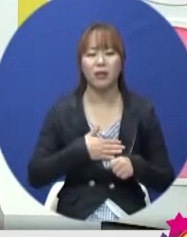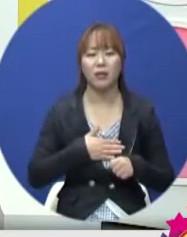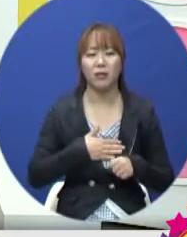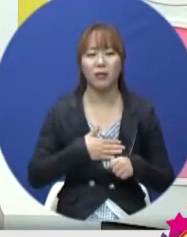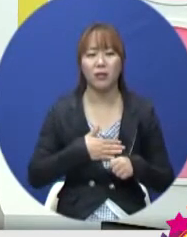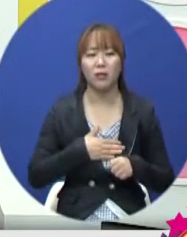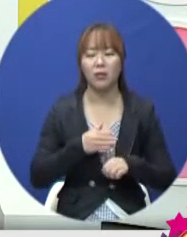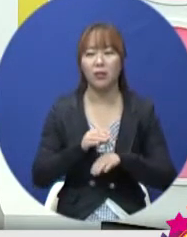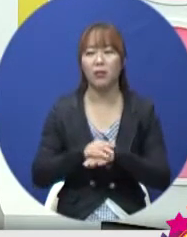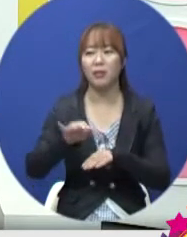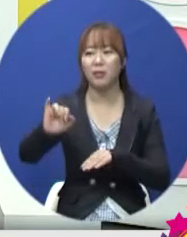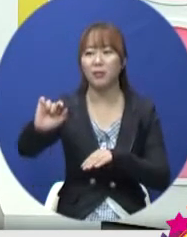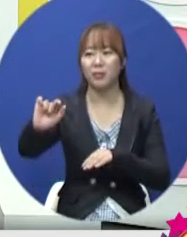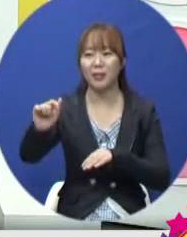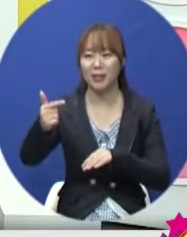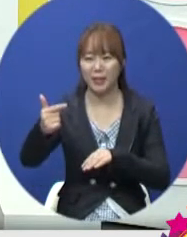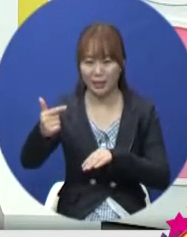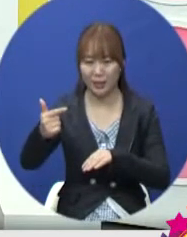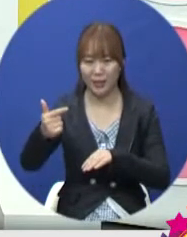저기 손빈 씨